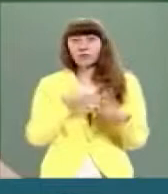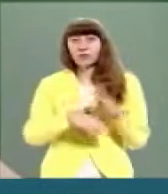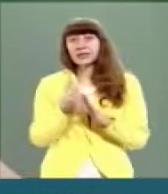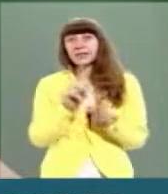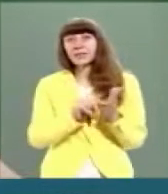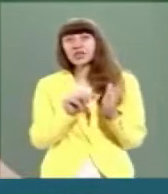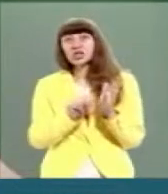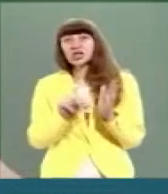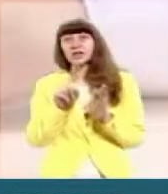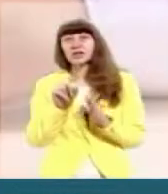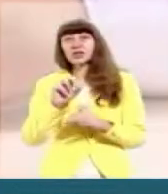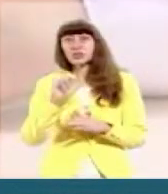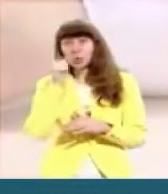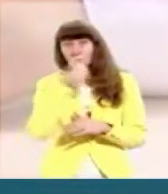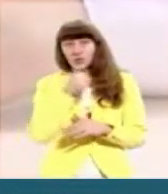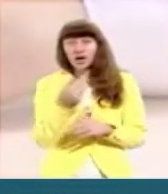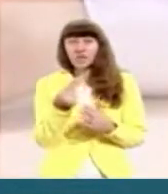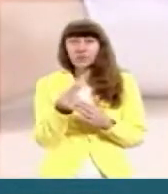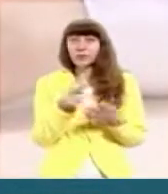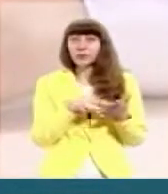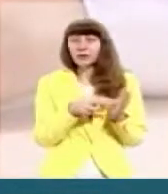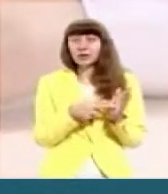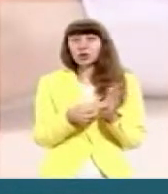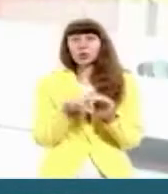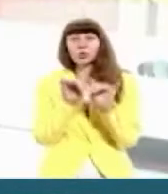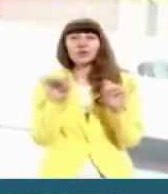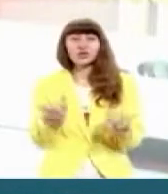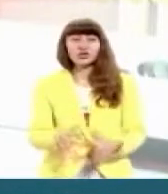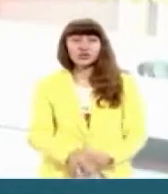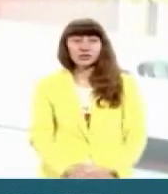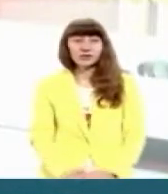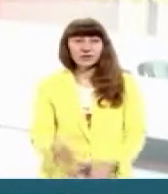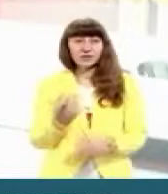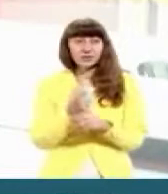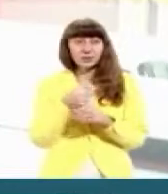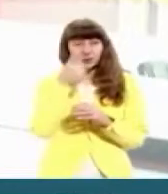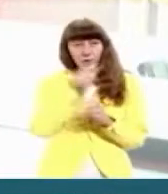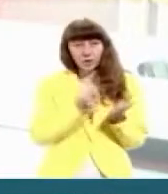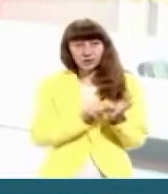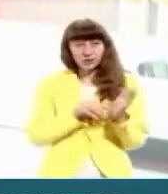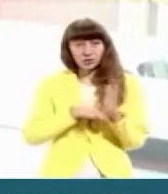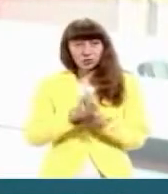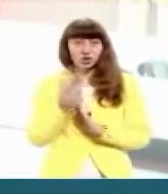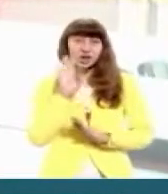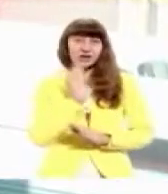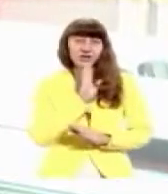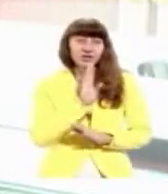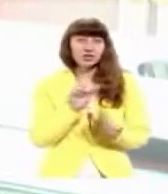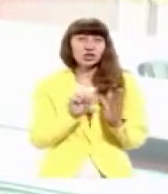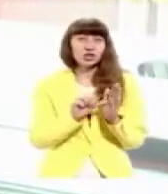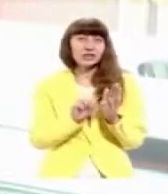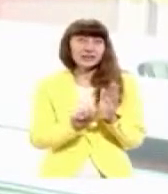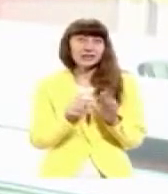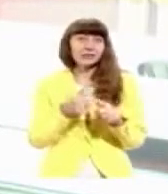на пенсию в 61 год, а сами выплаты планируют повысить. То есть, если в этом году на пенсию выходят женщины у нас 60,5